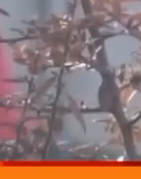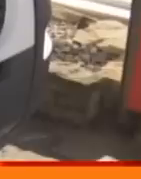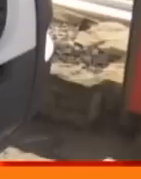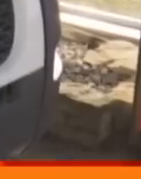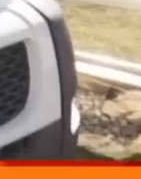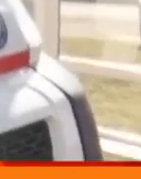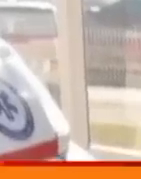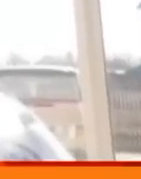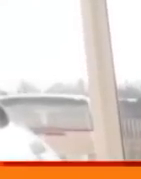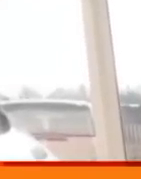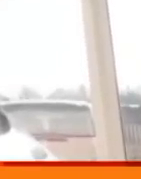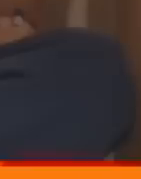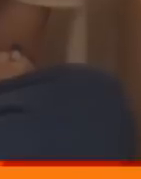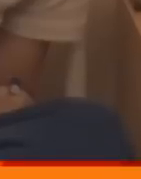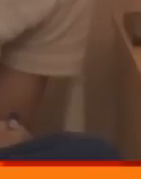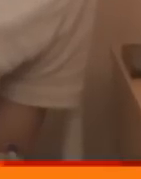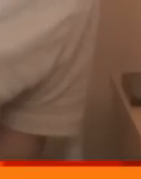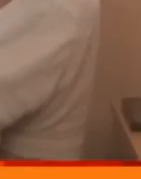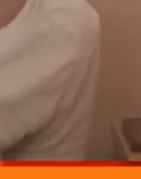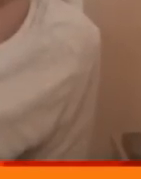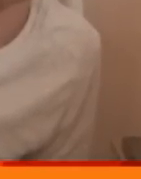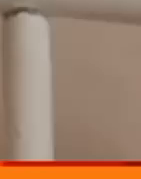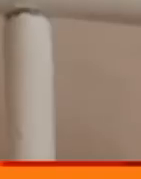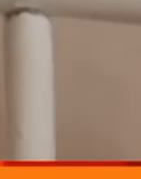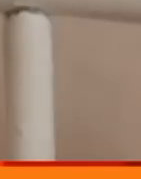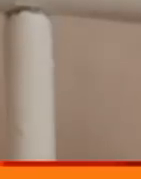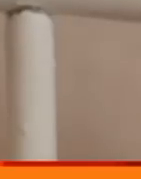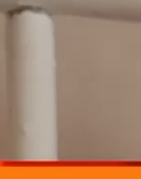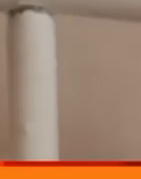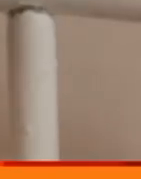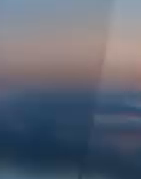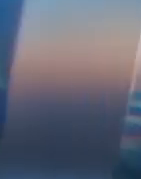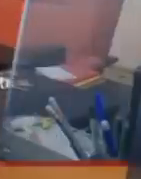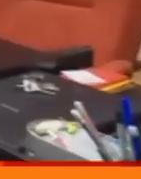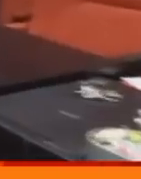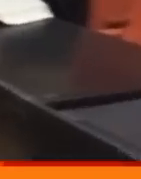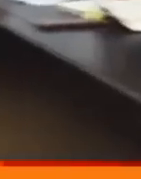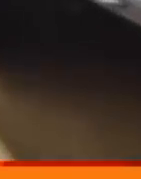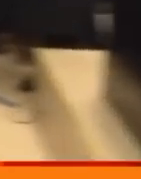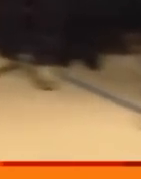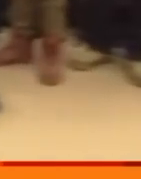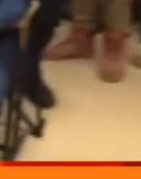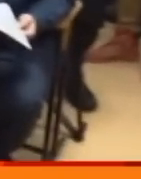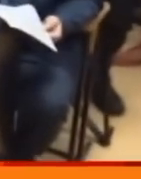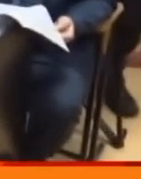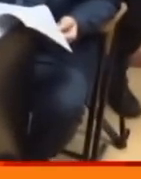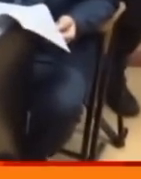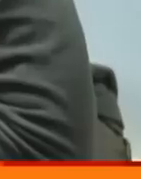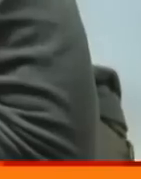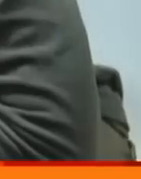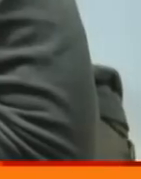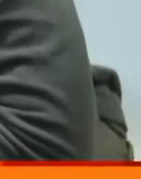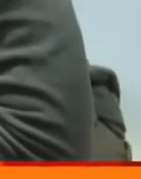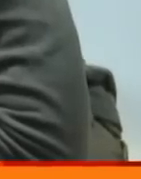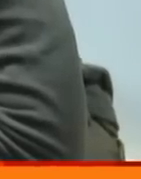залізних обіймах п'яного педагога, через що вчитель фізкультури відгамселив патрульного. І останнє слово Зайцевої, що сказала та,